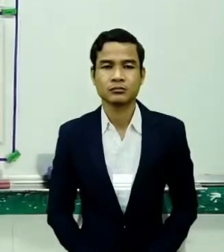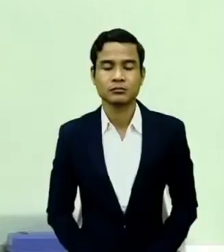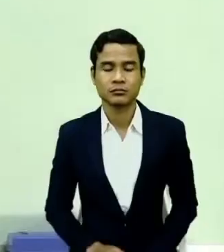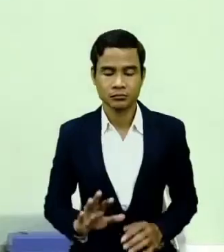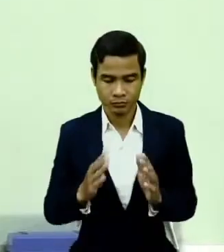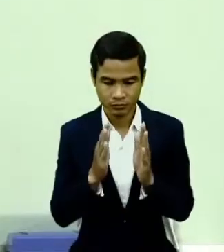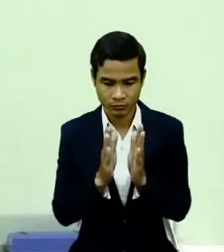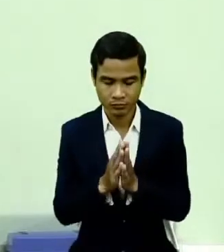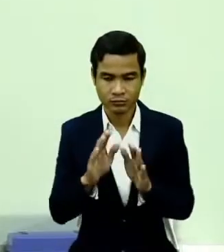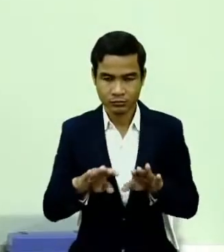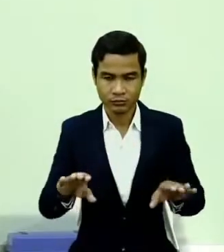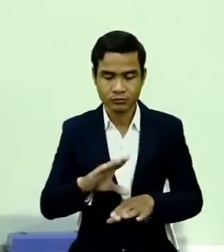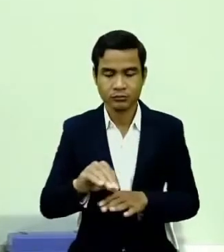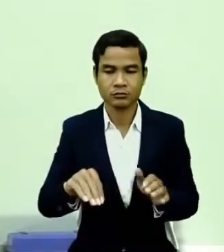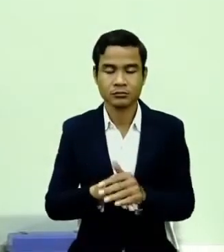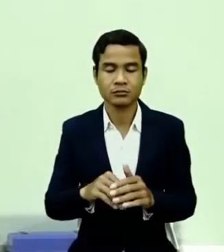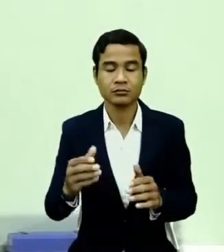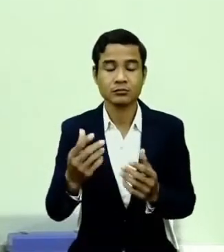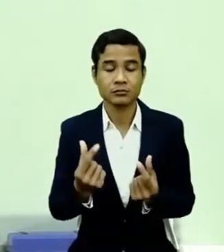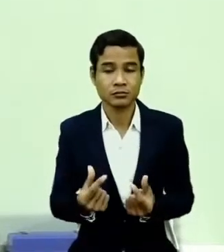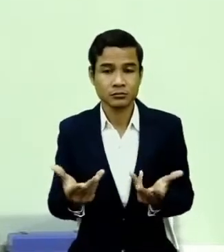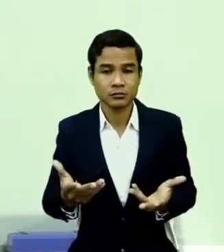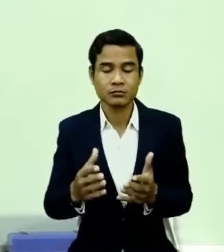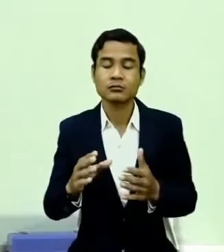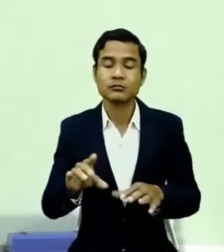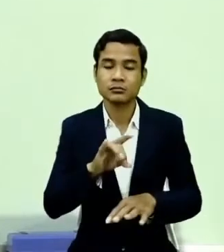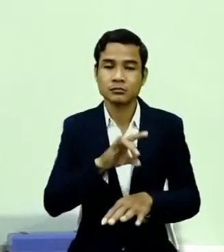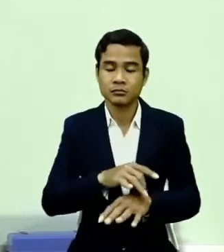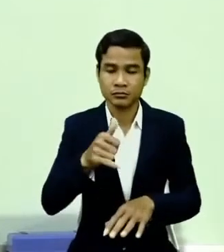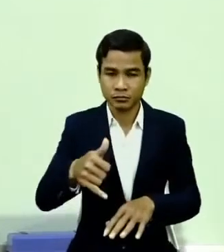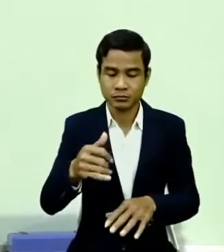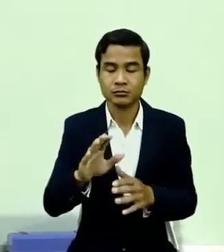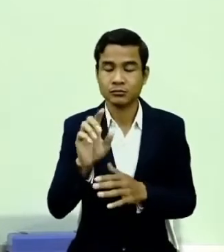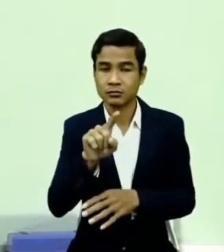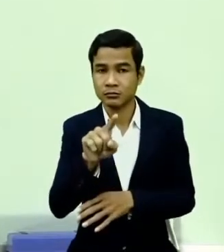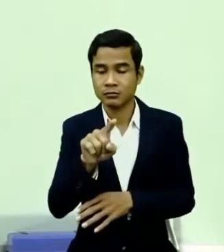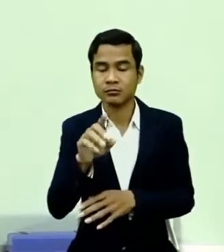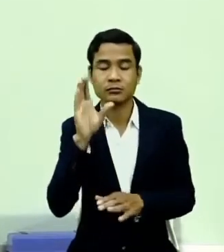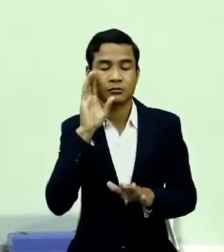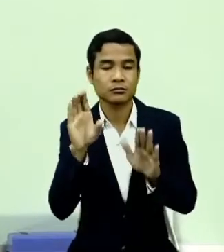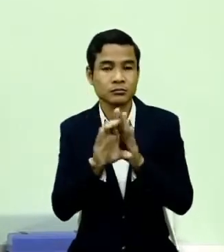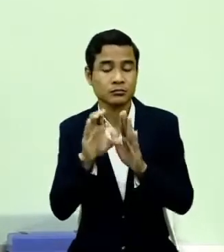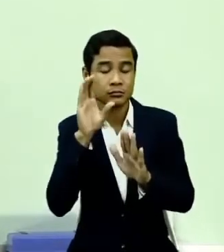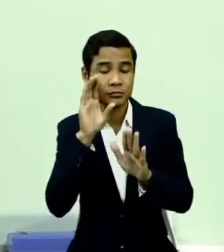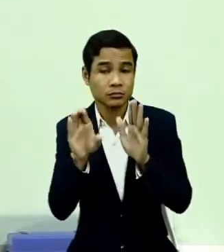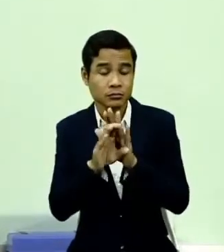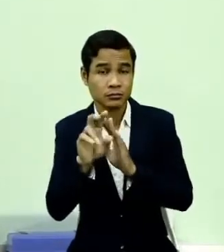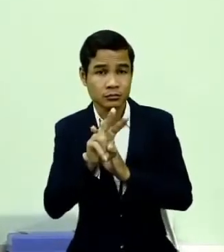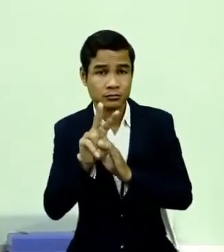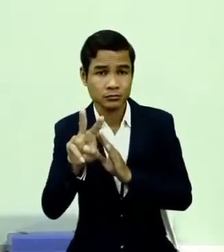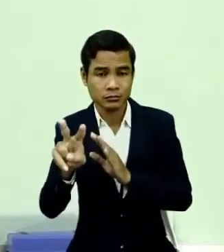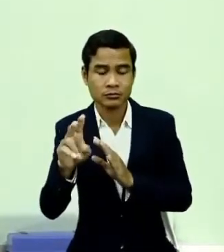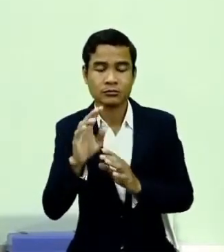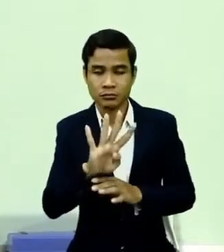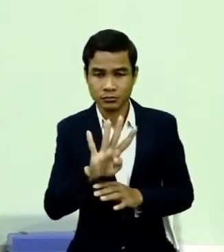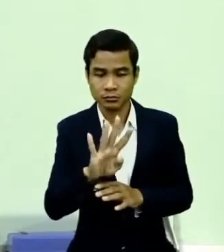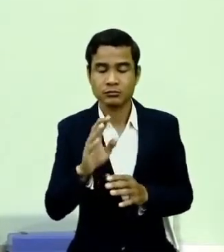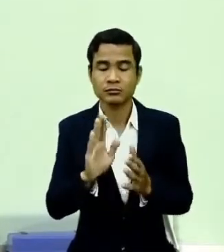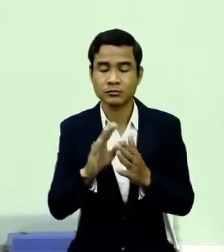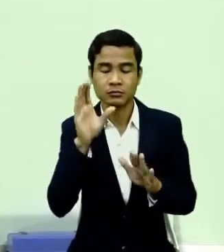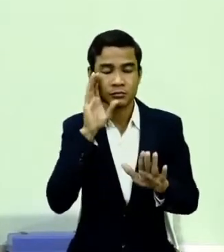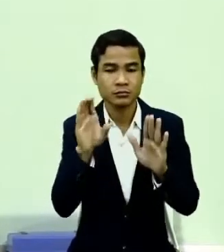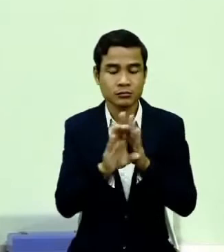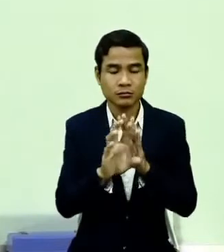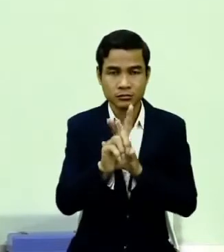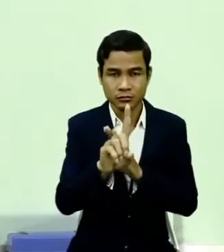chà con tiếng ốc nế được chứ nét nơi tí ní miên rụp chùm nôn bún một bằng hàng con cho con bình đất từ lờ rụp ní mùi ní